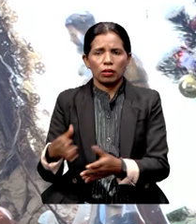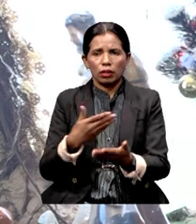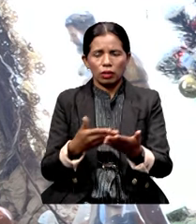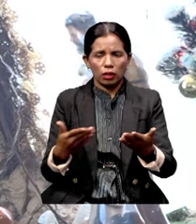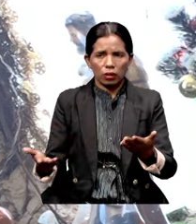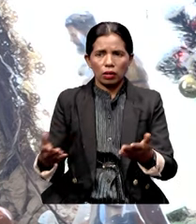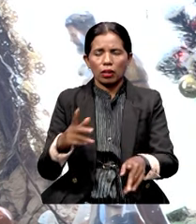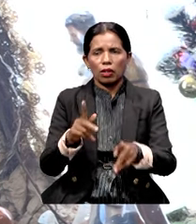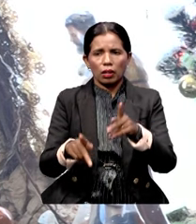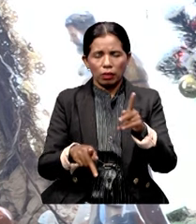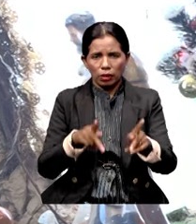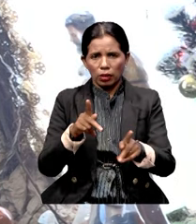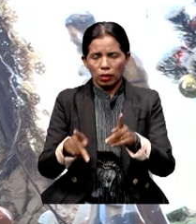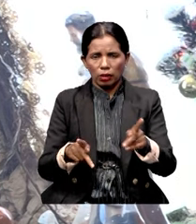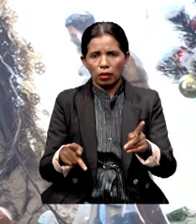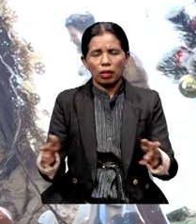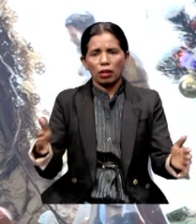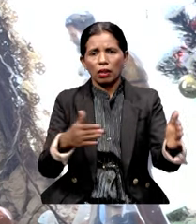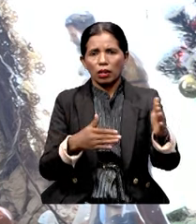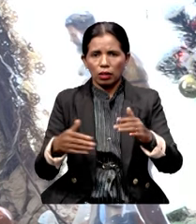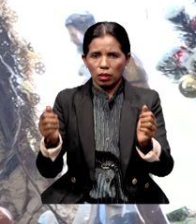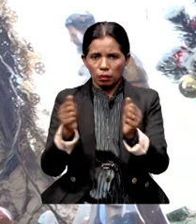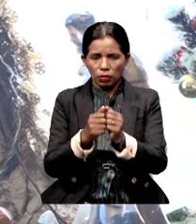no eman ebe haleu ita.